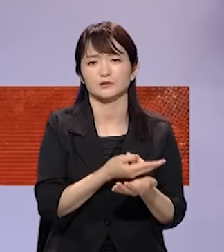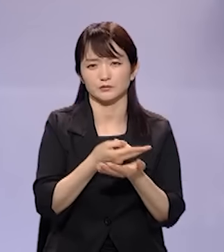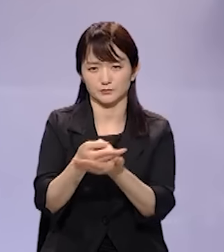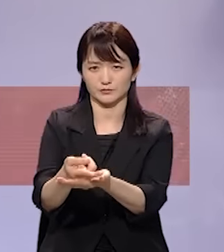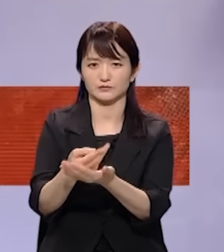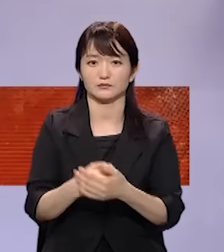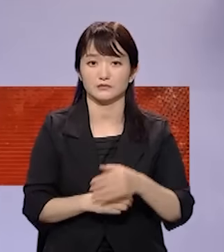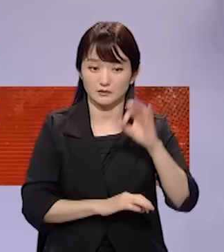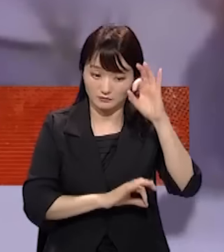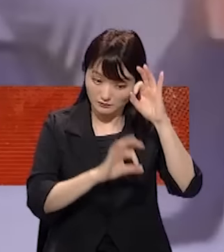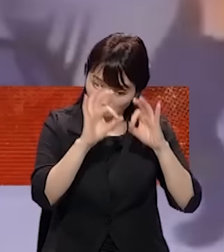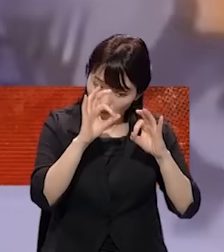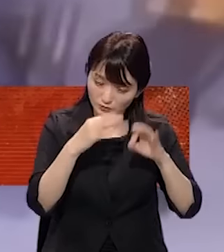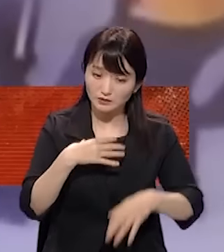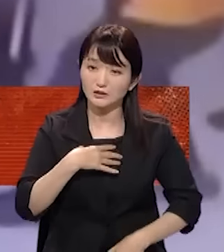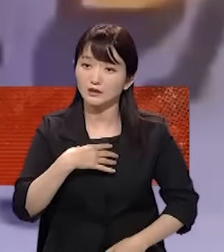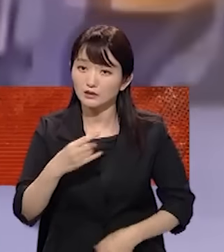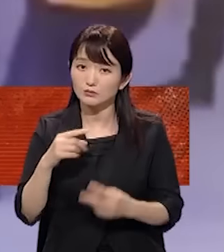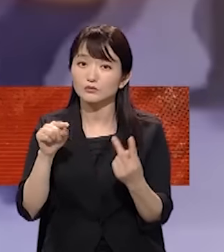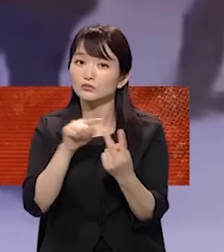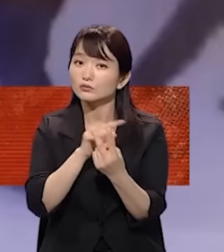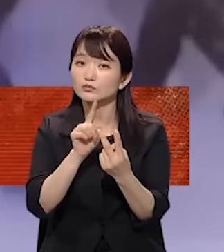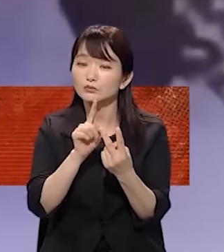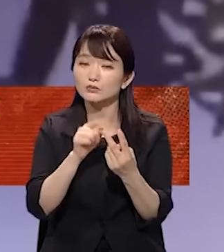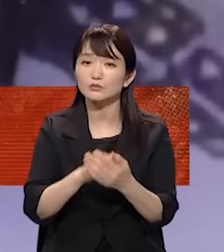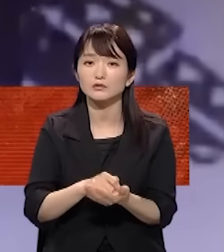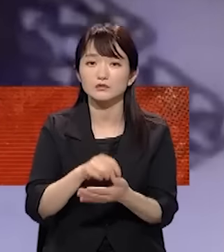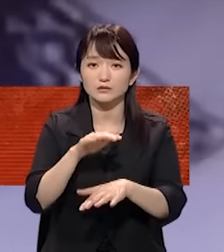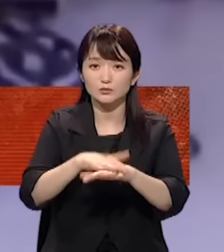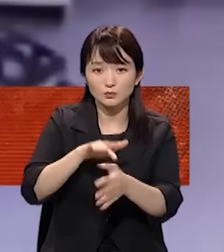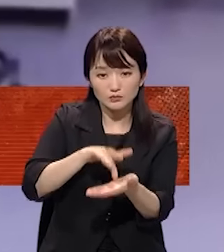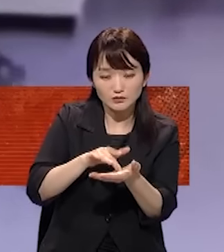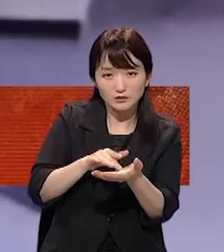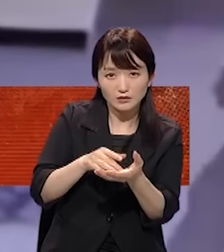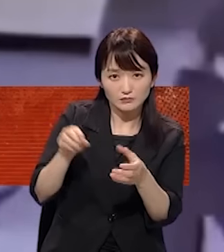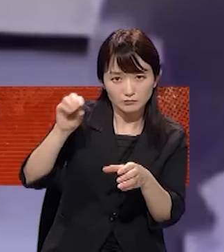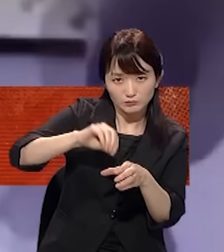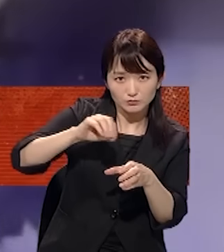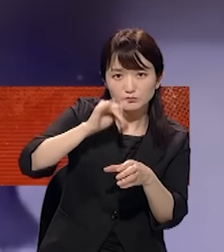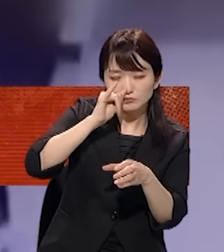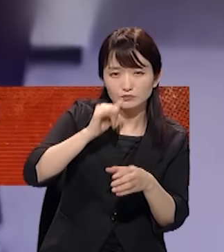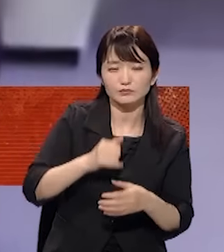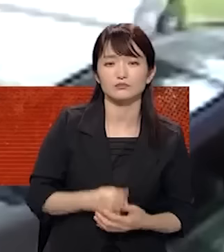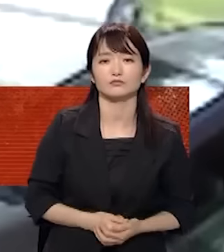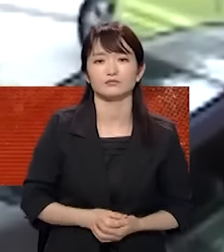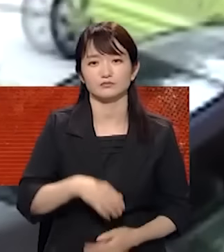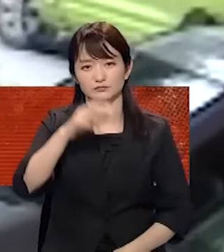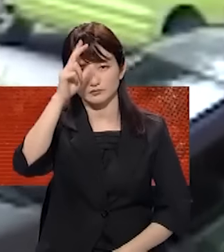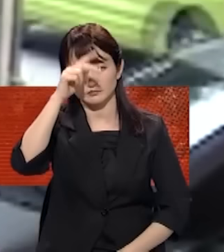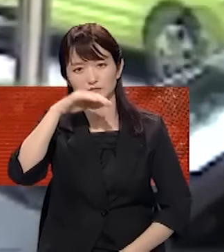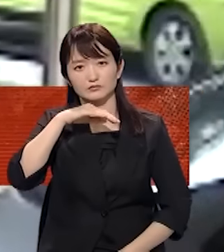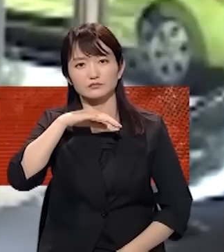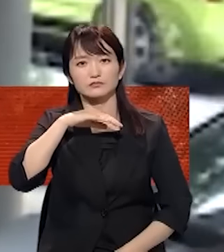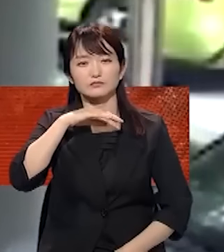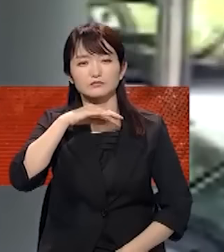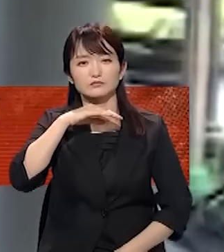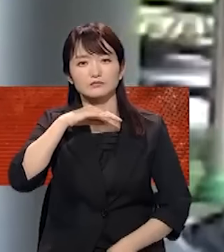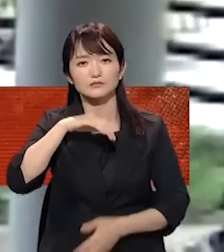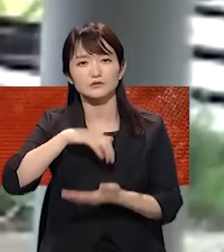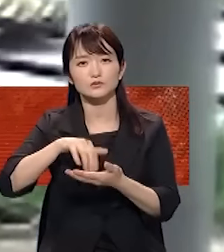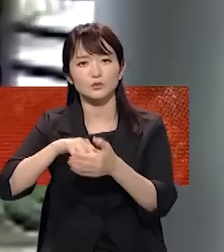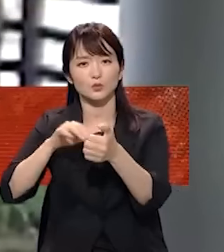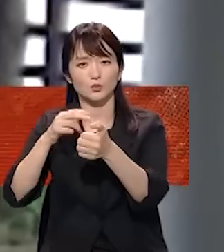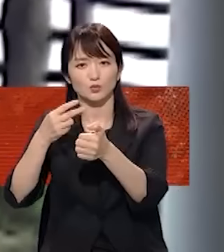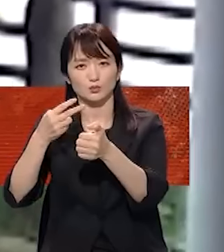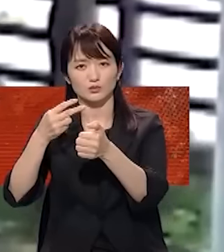자 실수든 고의든 뭐가 됐든 농약을 넣은 거잖아요네 지금 경찰이 현재 50여명의 전담 수사팀을